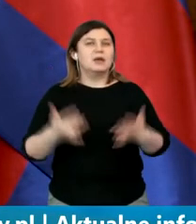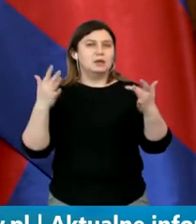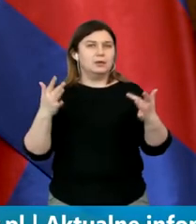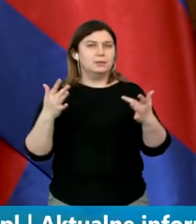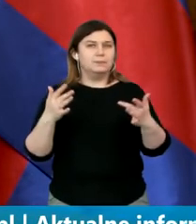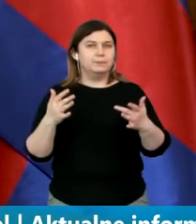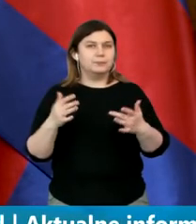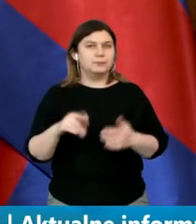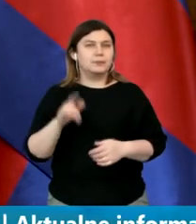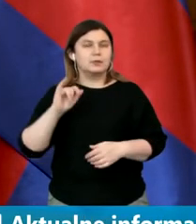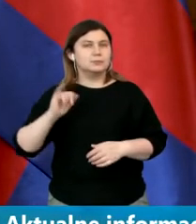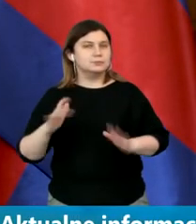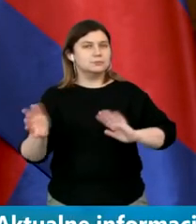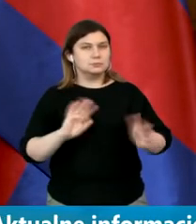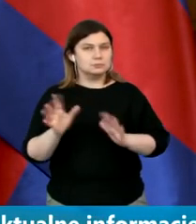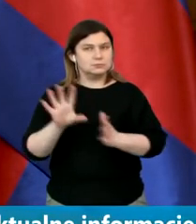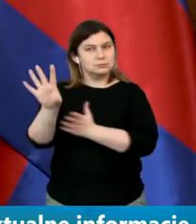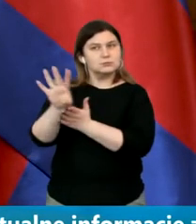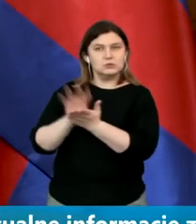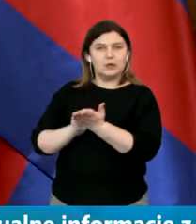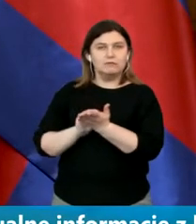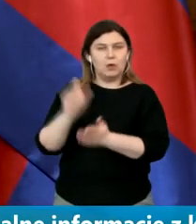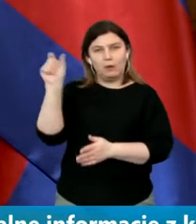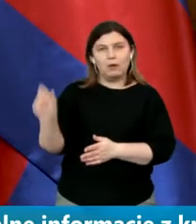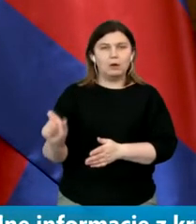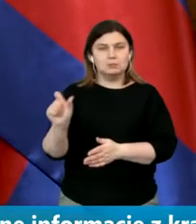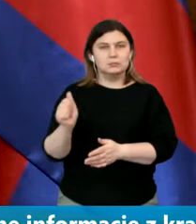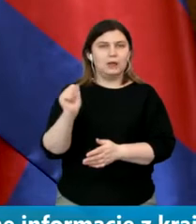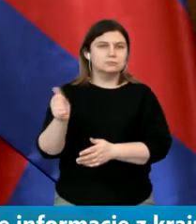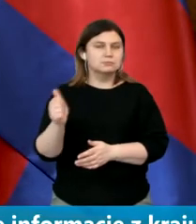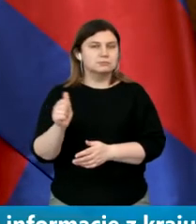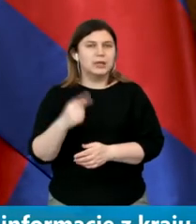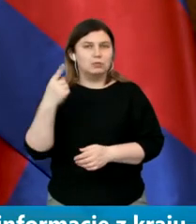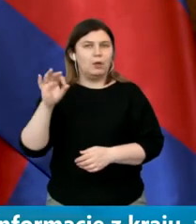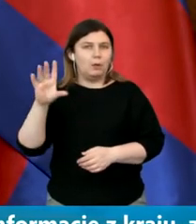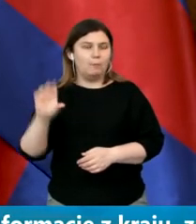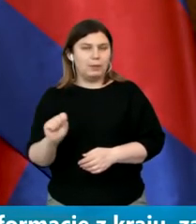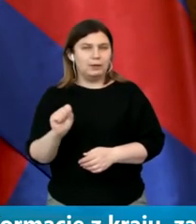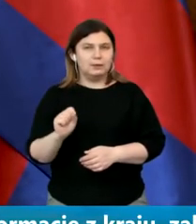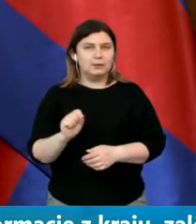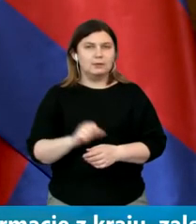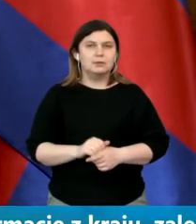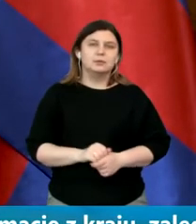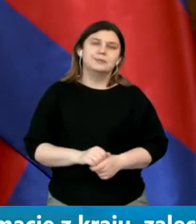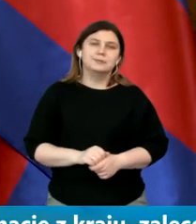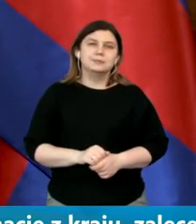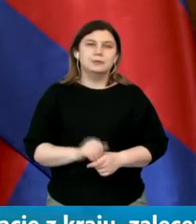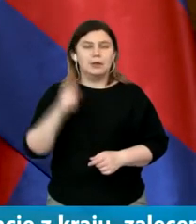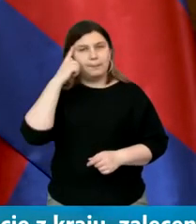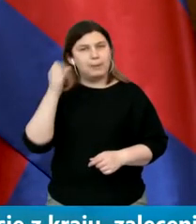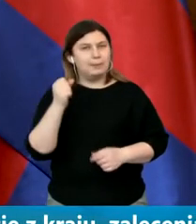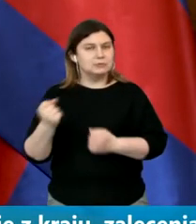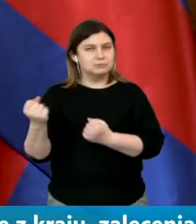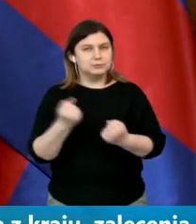i będą w jakiś sposób wzorowali się na tej wybitnej postaci, jaką z całą pewnością był i w naszej pamięci